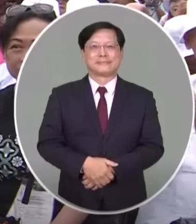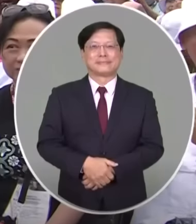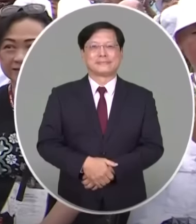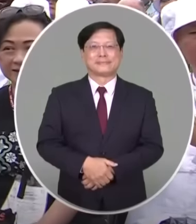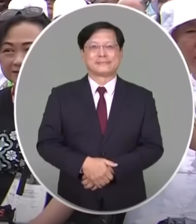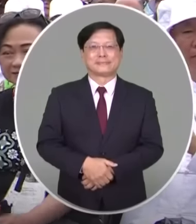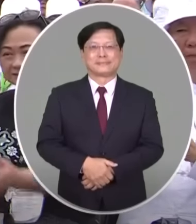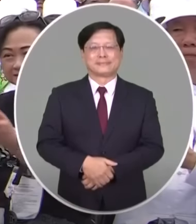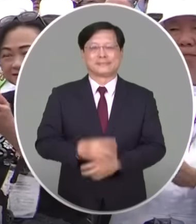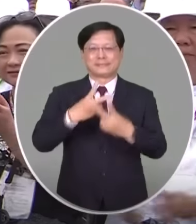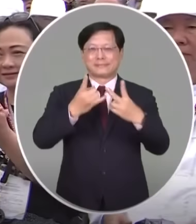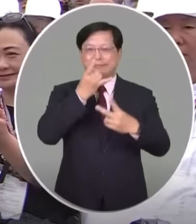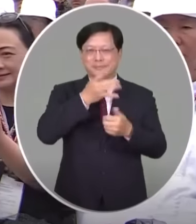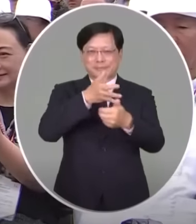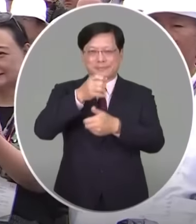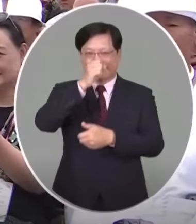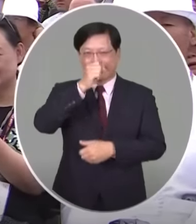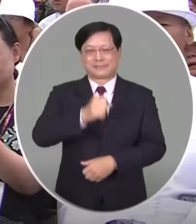大家好，